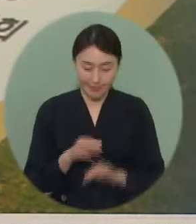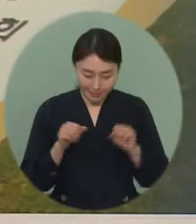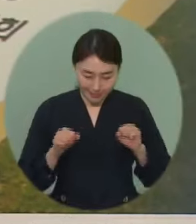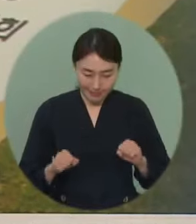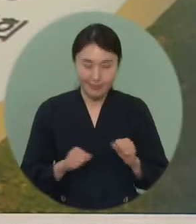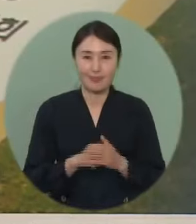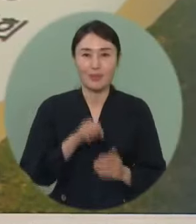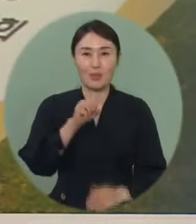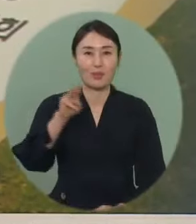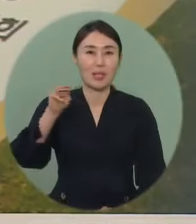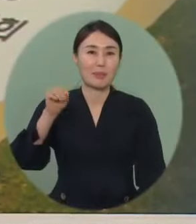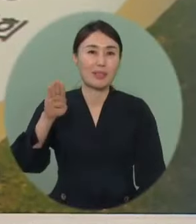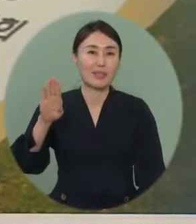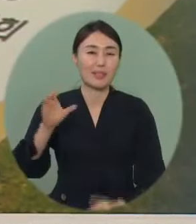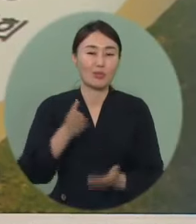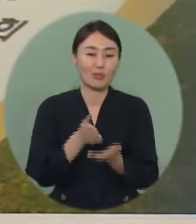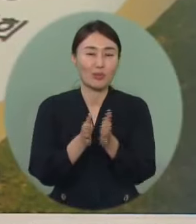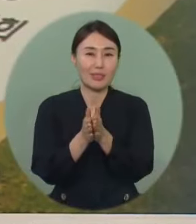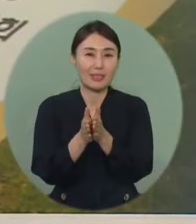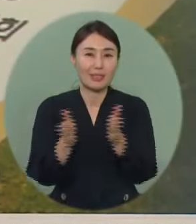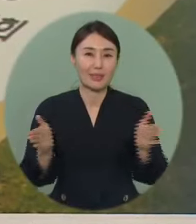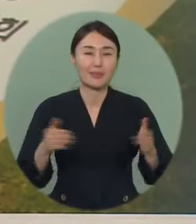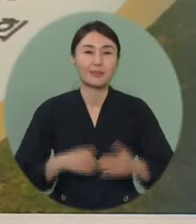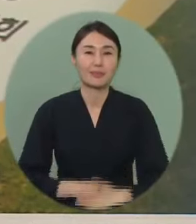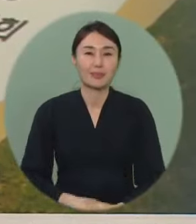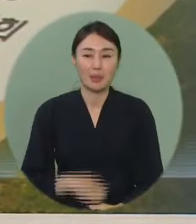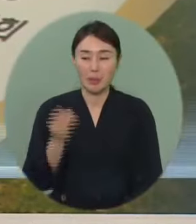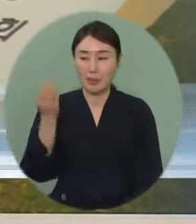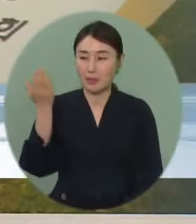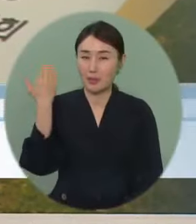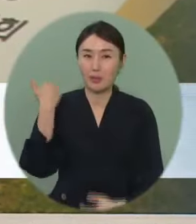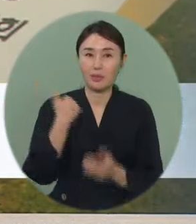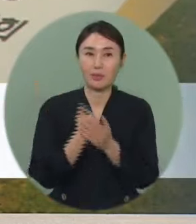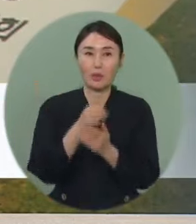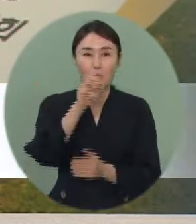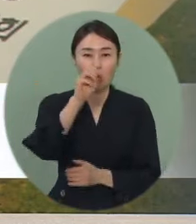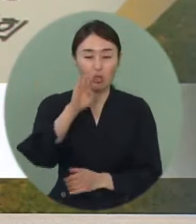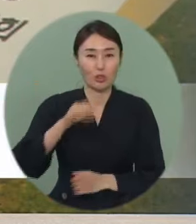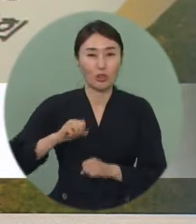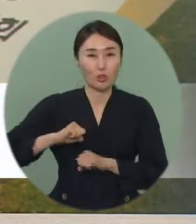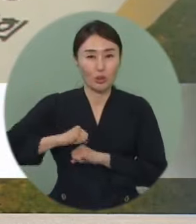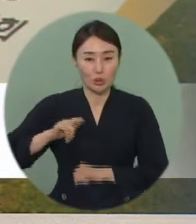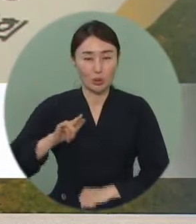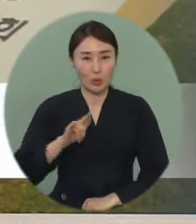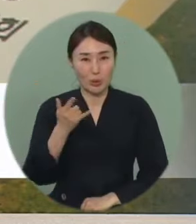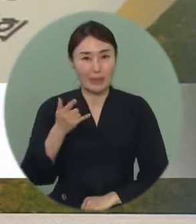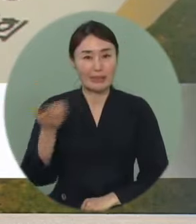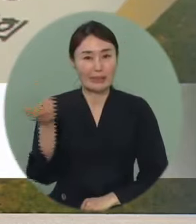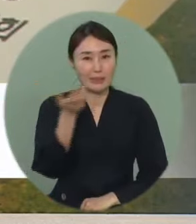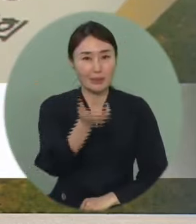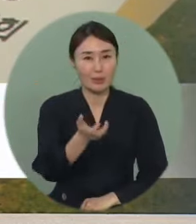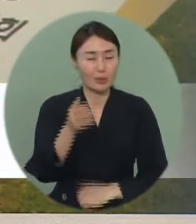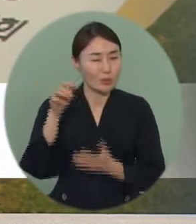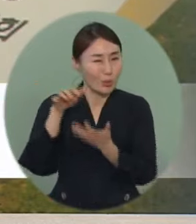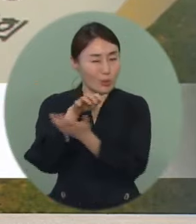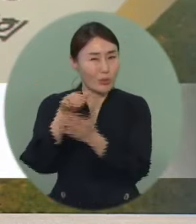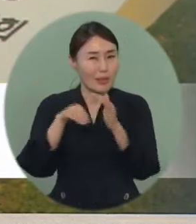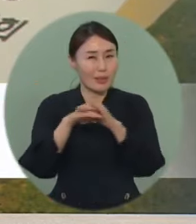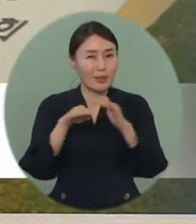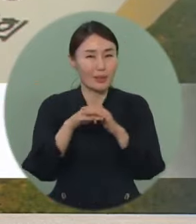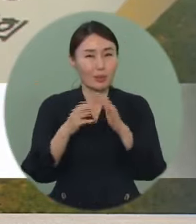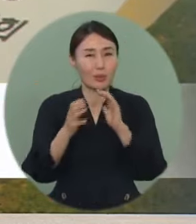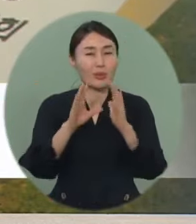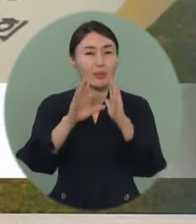여러분 안녕하십니까? 광주 MBC 뉴스데스크입니다. 얼마 전 열린 광주 군공항 이전 소음 대책 토론회에서는